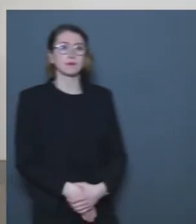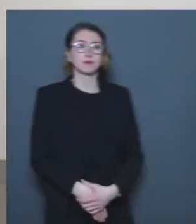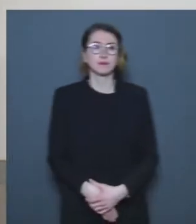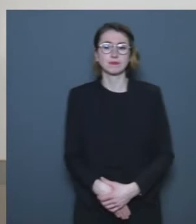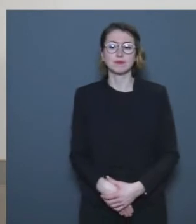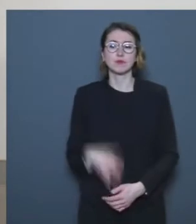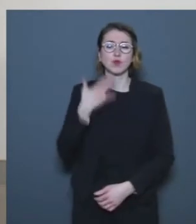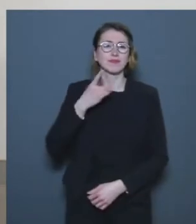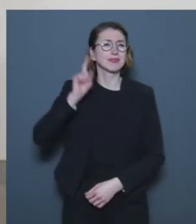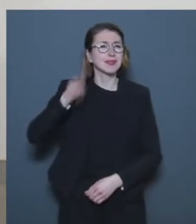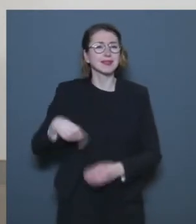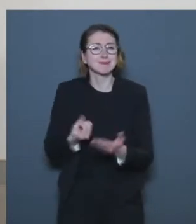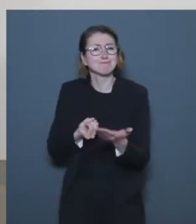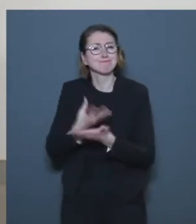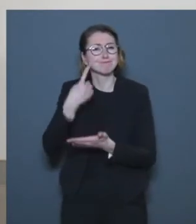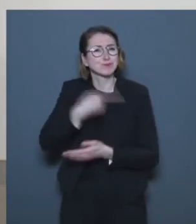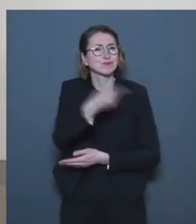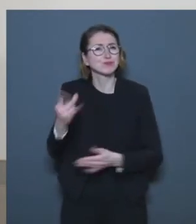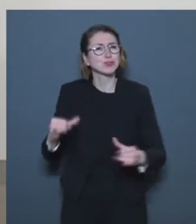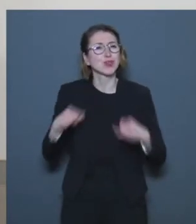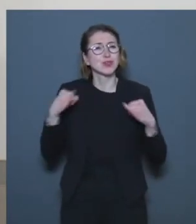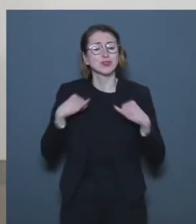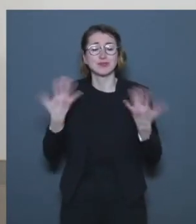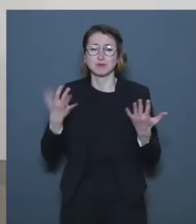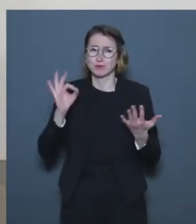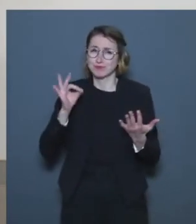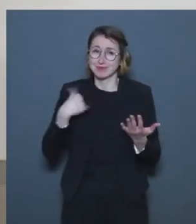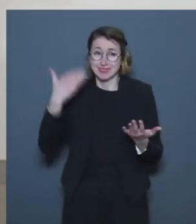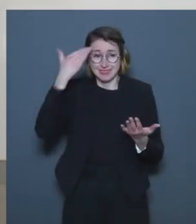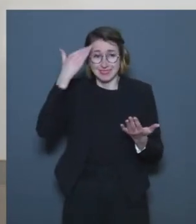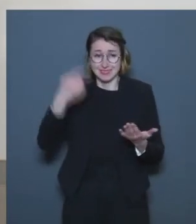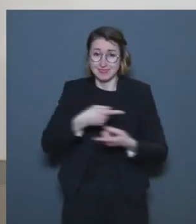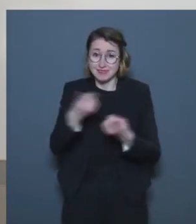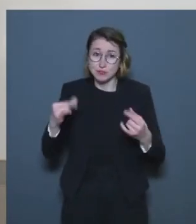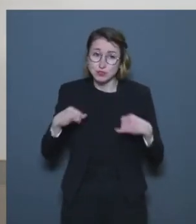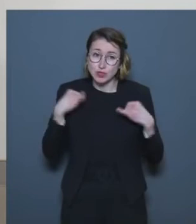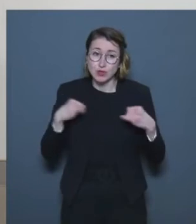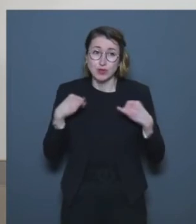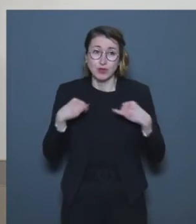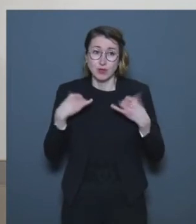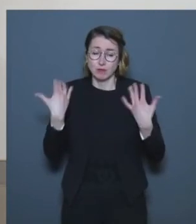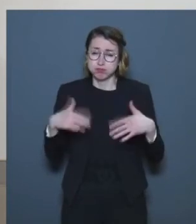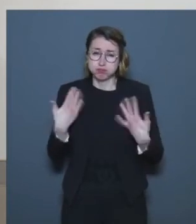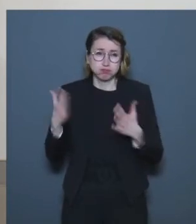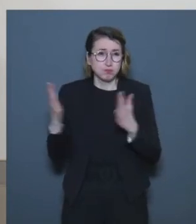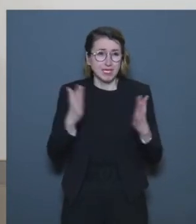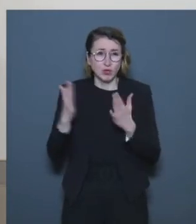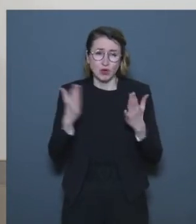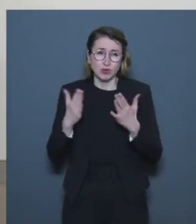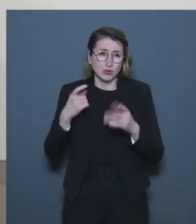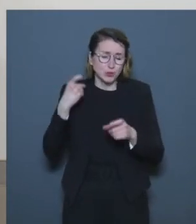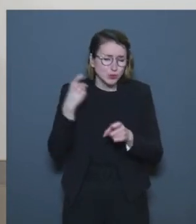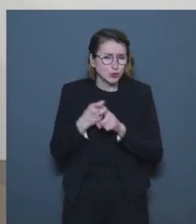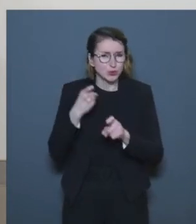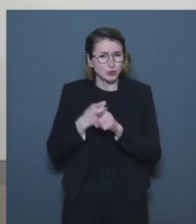sommes sincèrement conscients que vous vivez une période extrêmement difficile. La situation